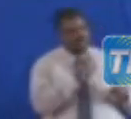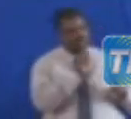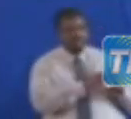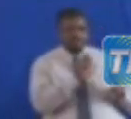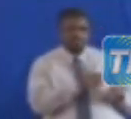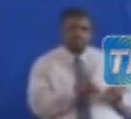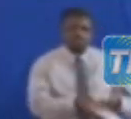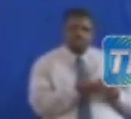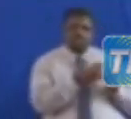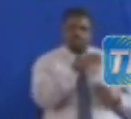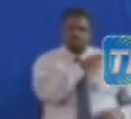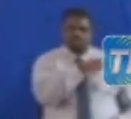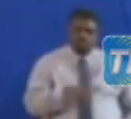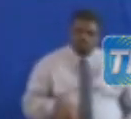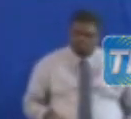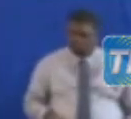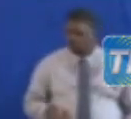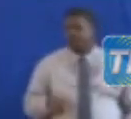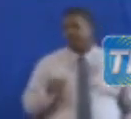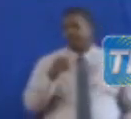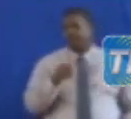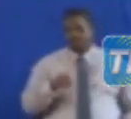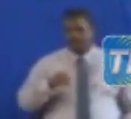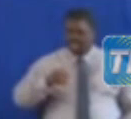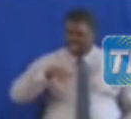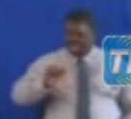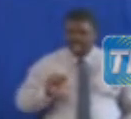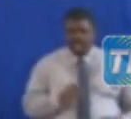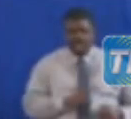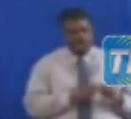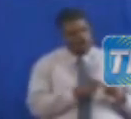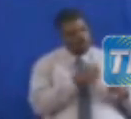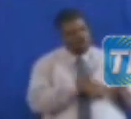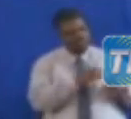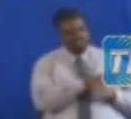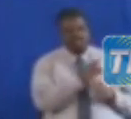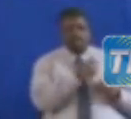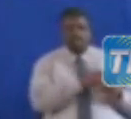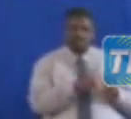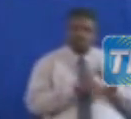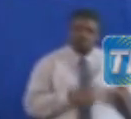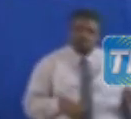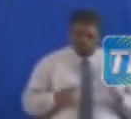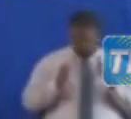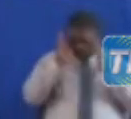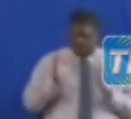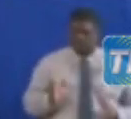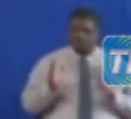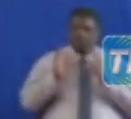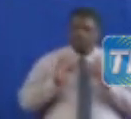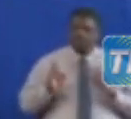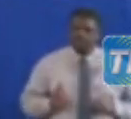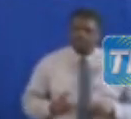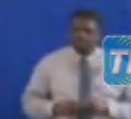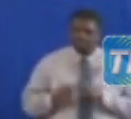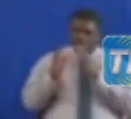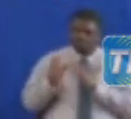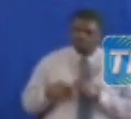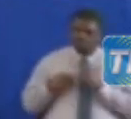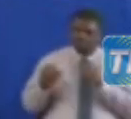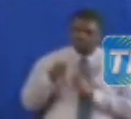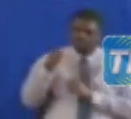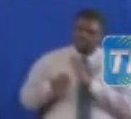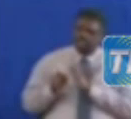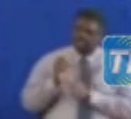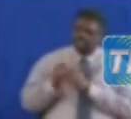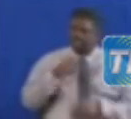tawala wasaidizi wa mikoa, wastahiki meya wote, wenye viti wa halmashauri, waheshimiwa madiwani, wakuu wa taasisi chini ya